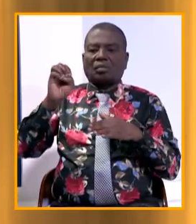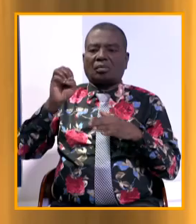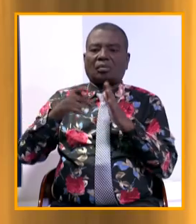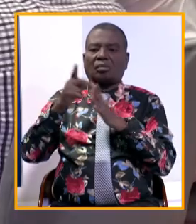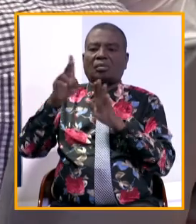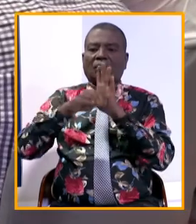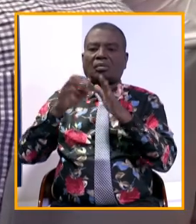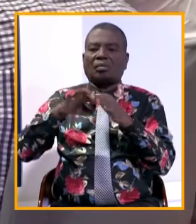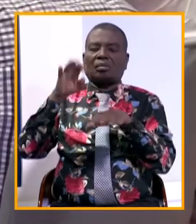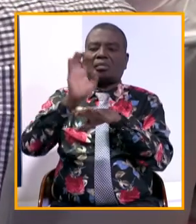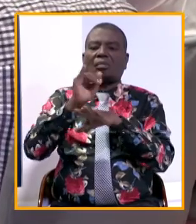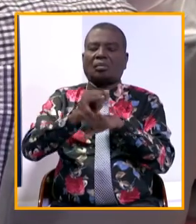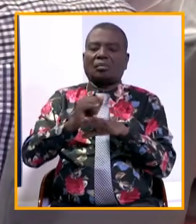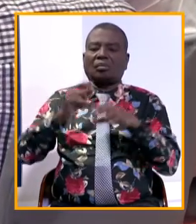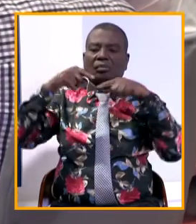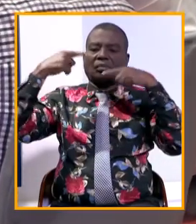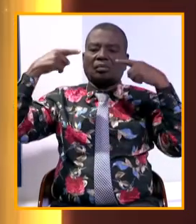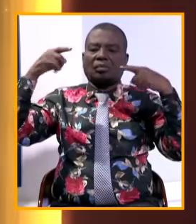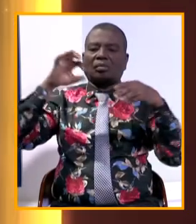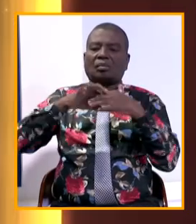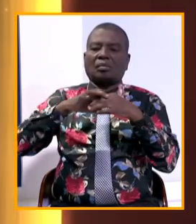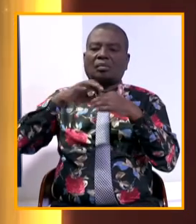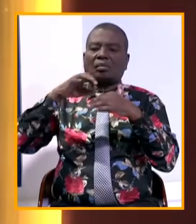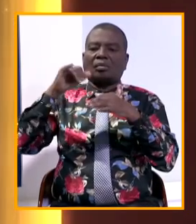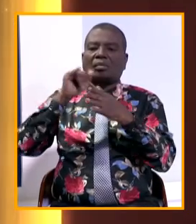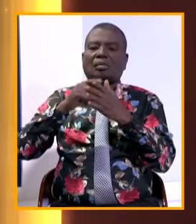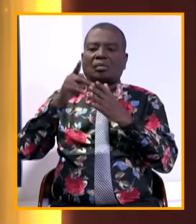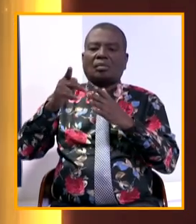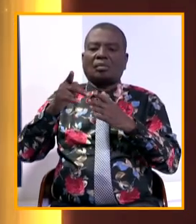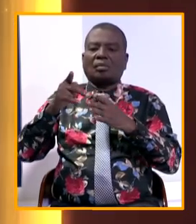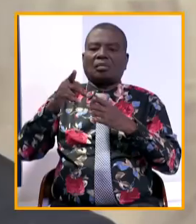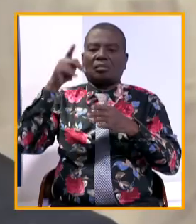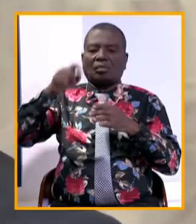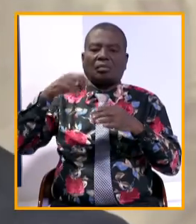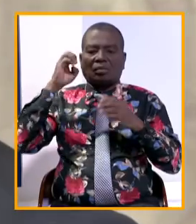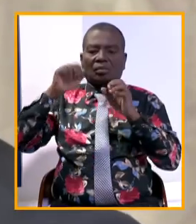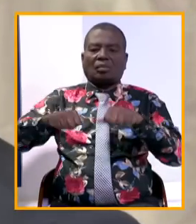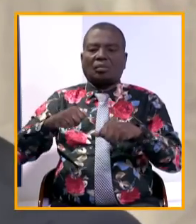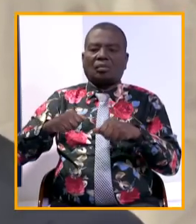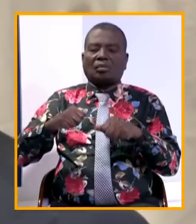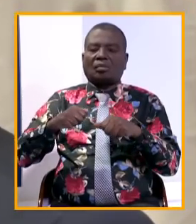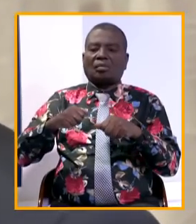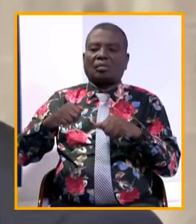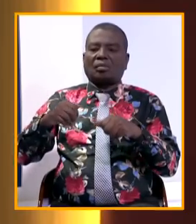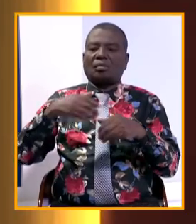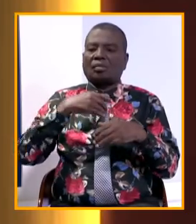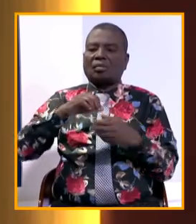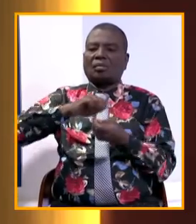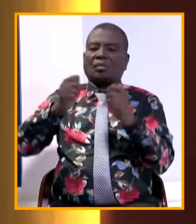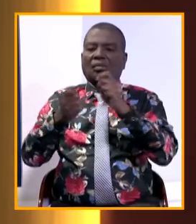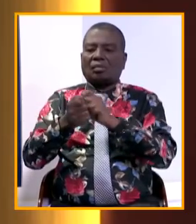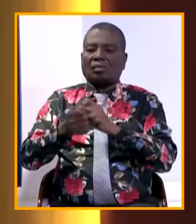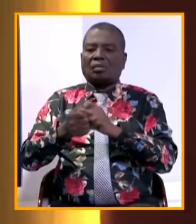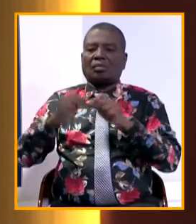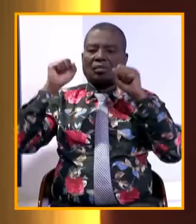Côte d'Ivoire. Le succès de cet écosystème de paiement instantané devrait pouvoir aussi servir de catalyseur à l'amélioration